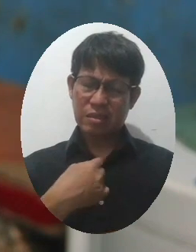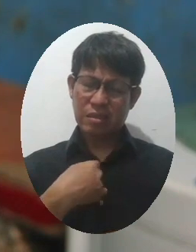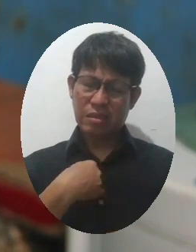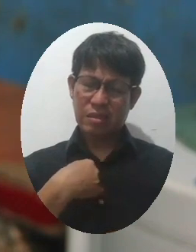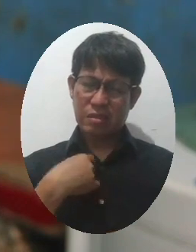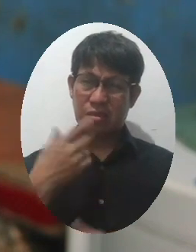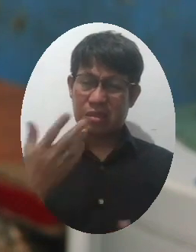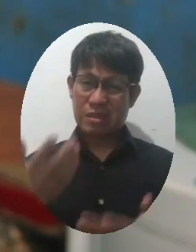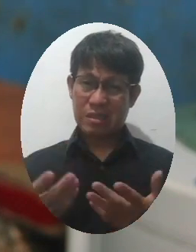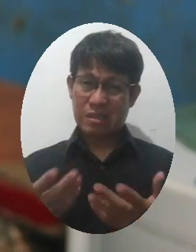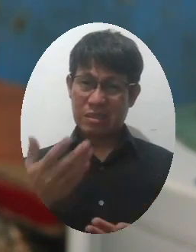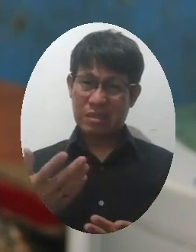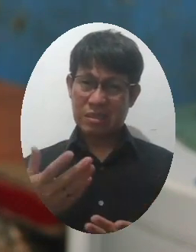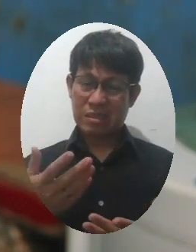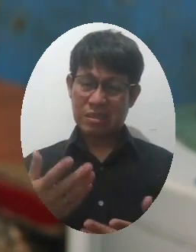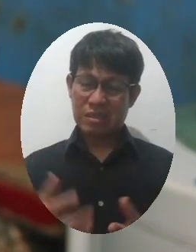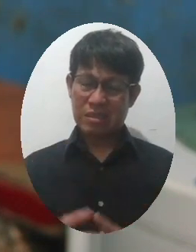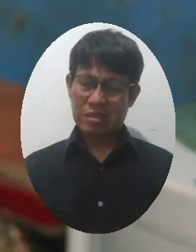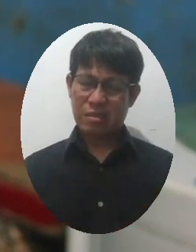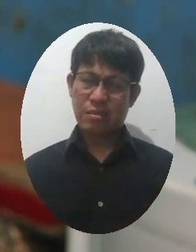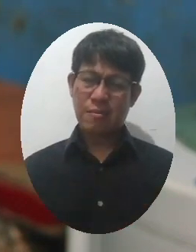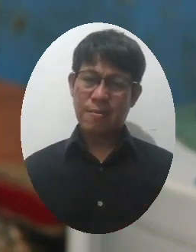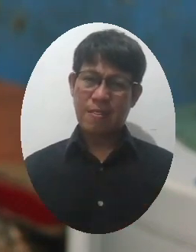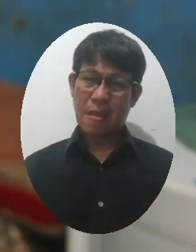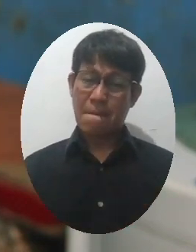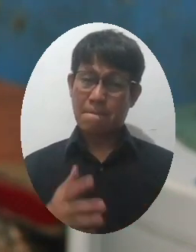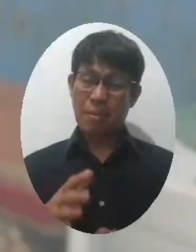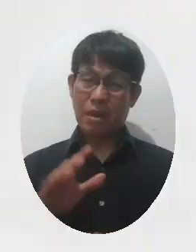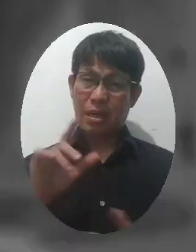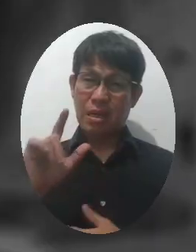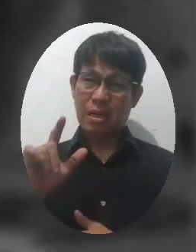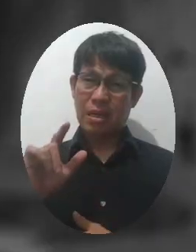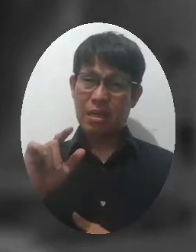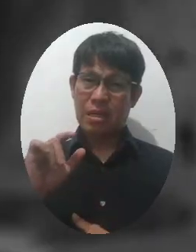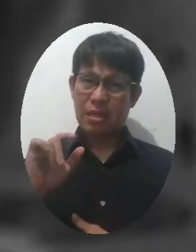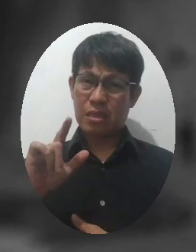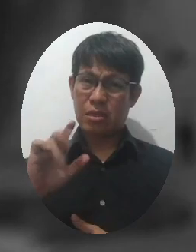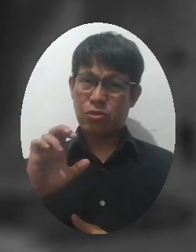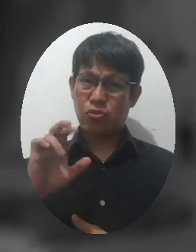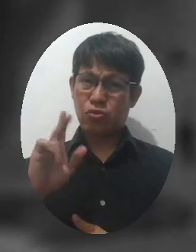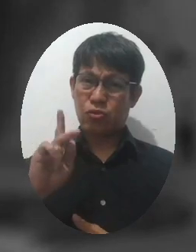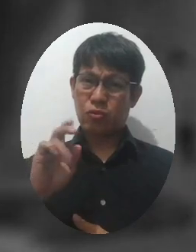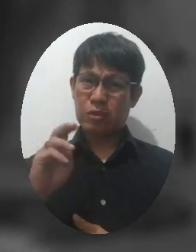na baka daw po nagko-consider na po kasi siya na leukemia daw po kasi.